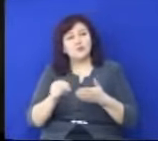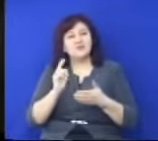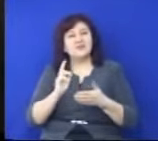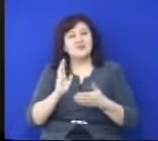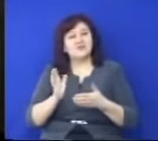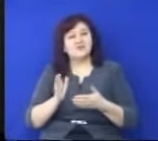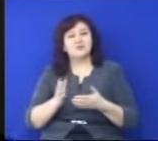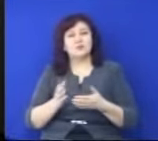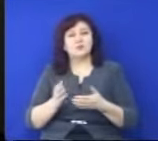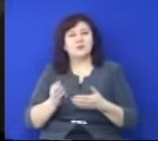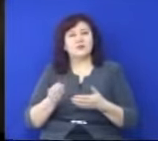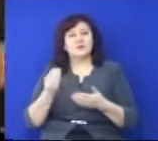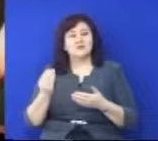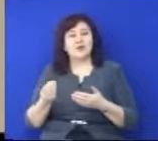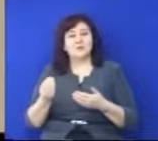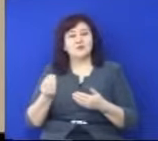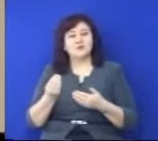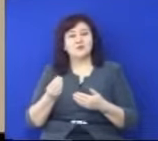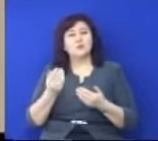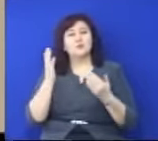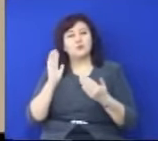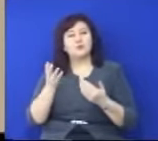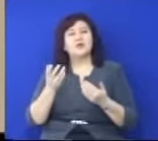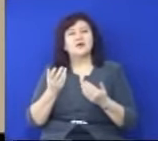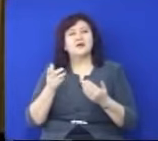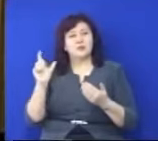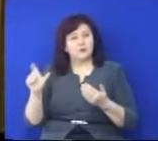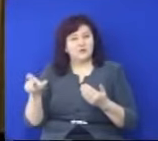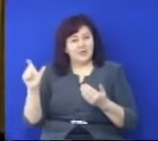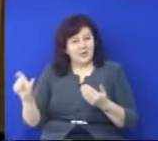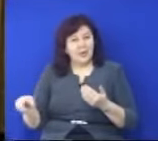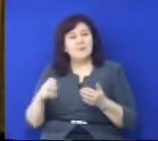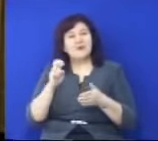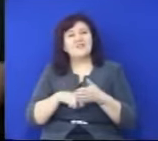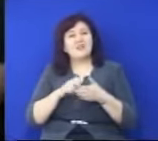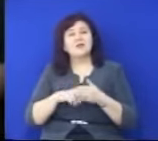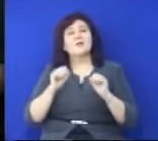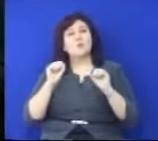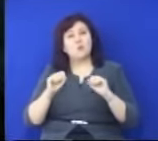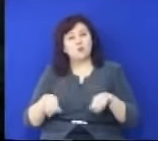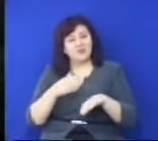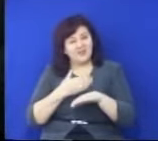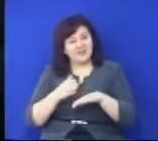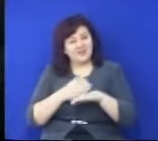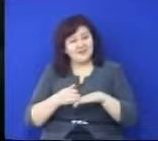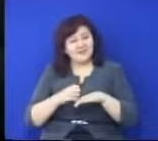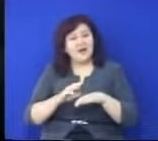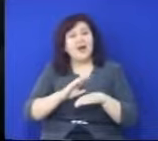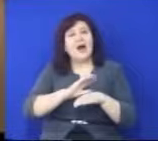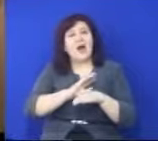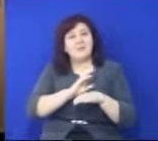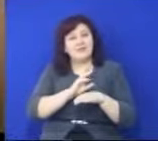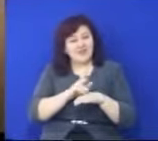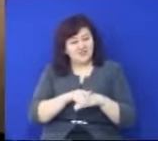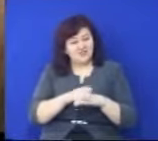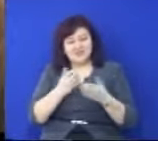Алайда олардың барлығы төлем қабілеттерін тексертуде. Қала әкімінің айтуынша, алдағы уақытта бұл жерге мектеп, балабақша